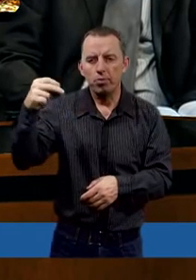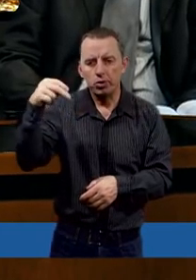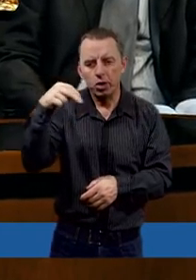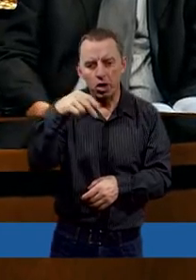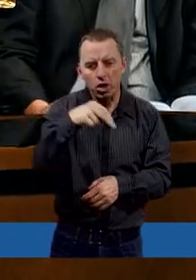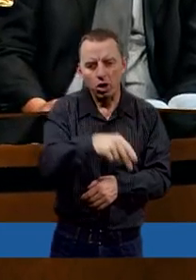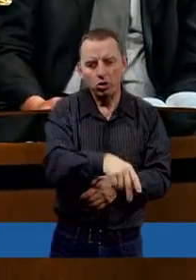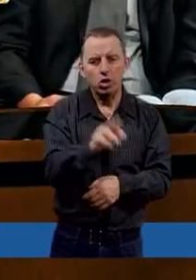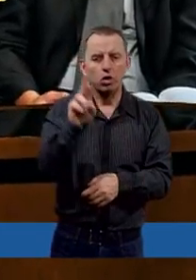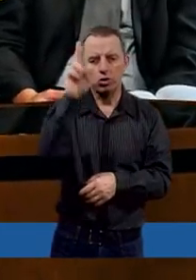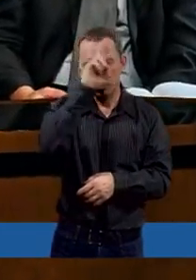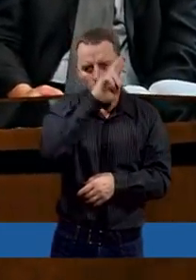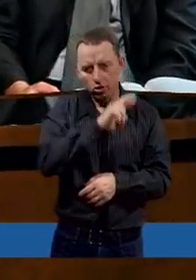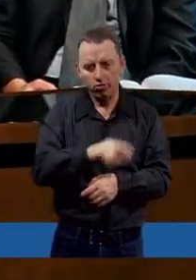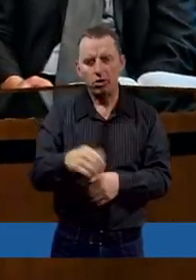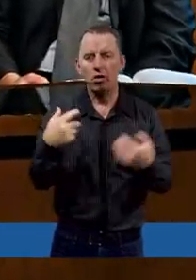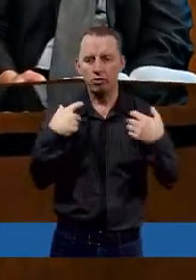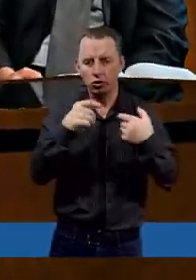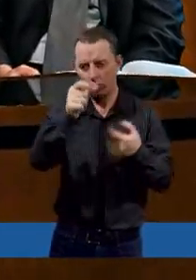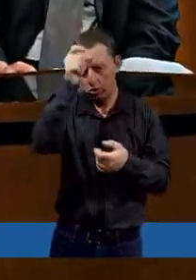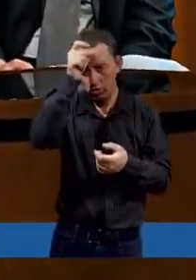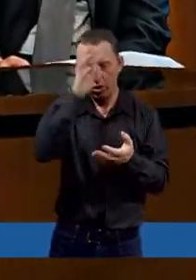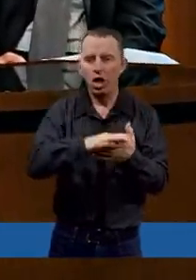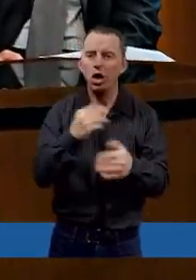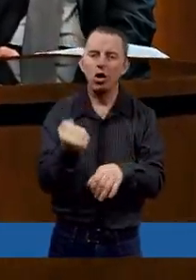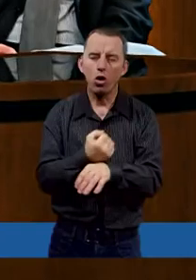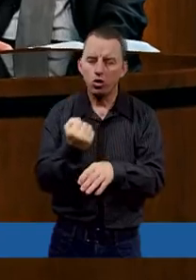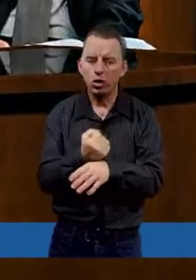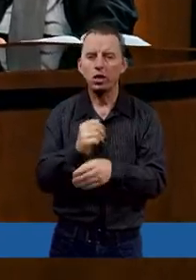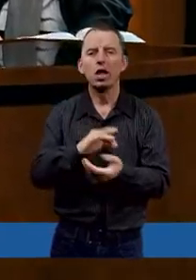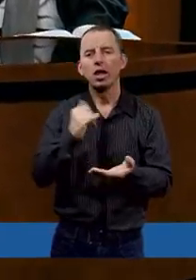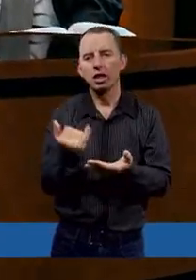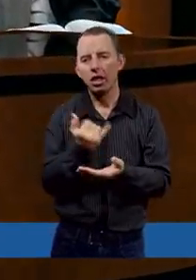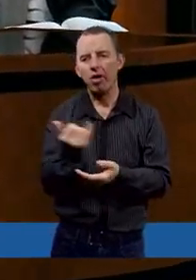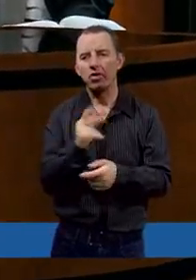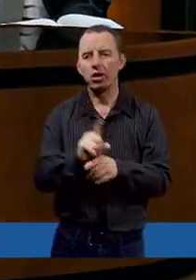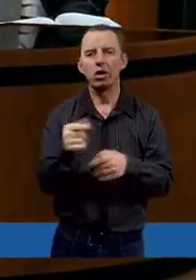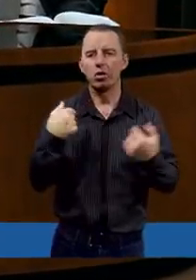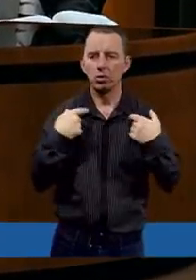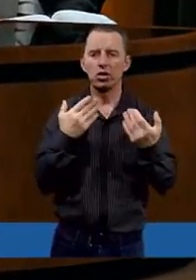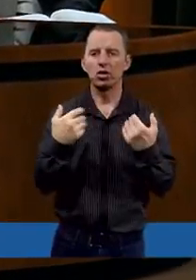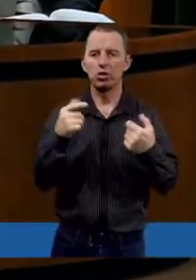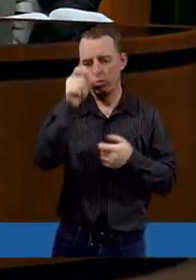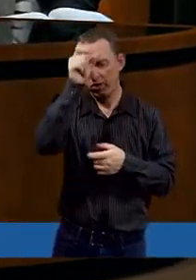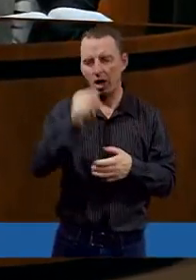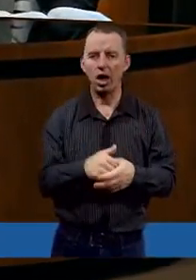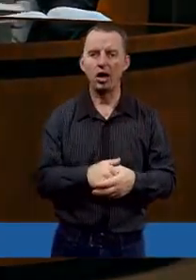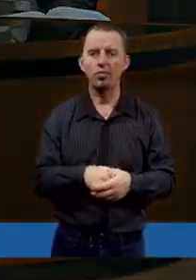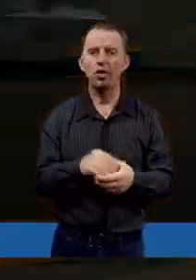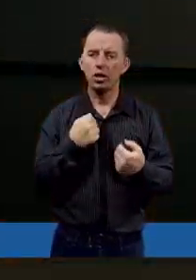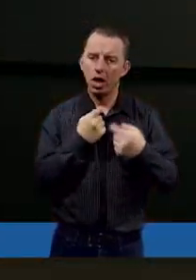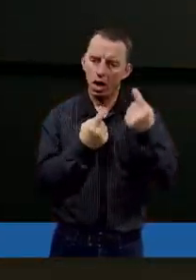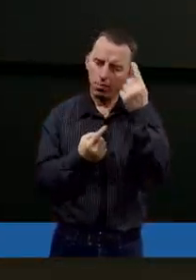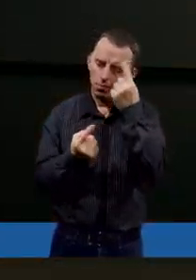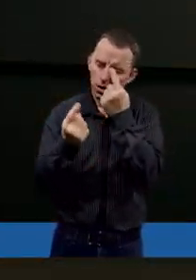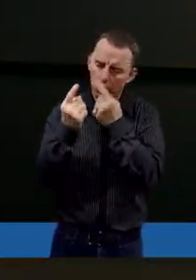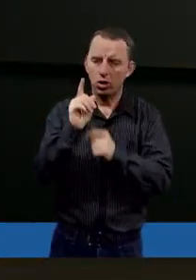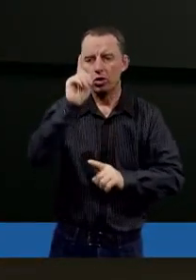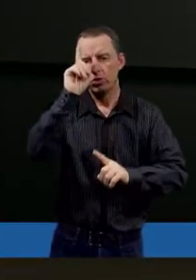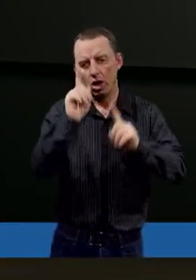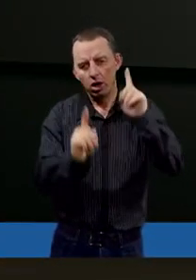przychodzi oczywiście w życiu człowieka, niekoniecznie i nie zawsze są zależne właśnie od niego. Mhm. Ja myślę, że czasami